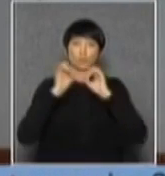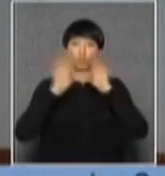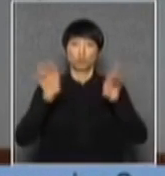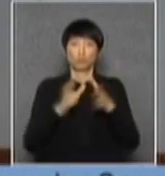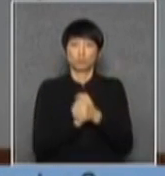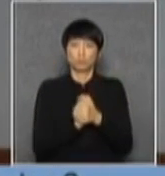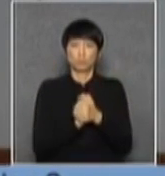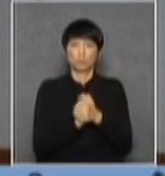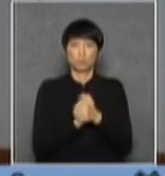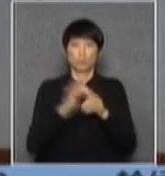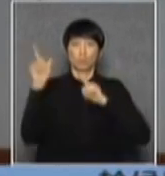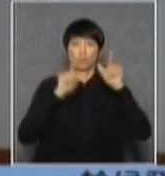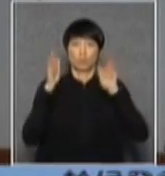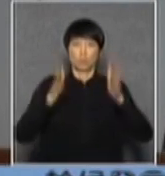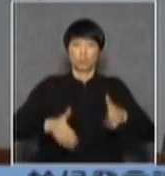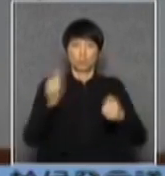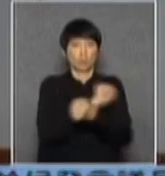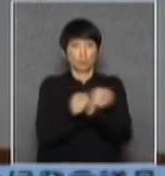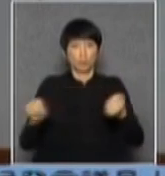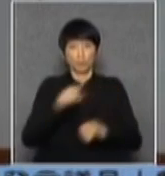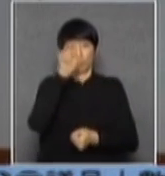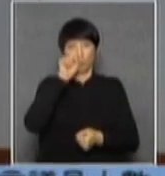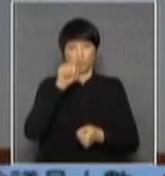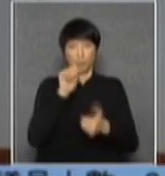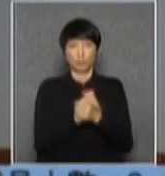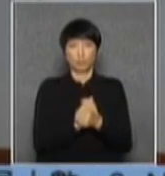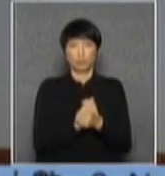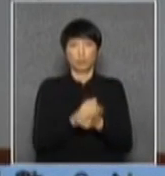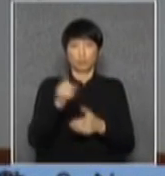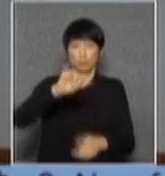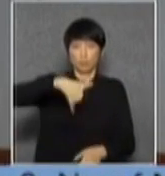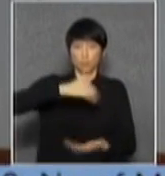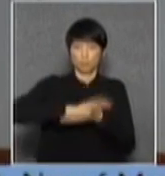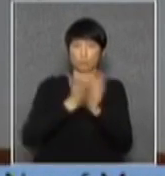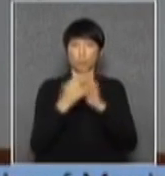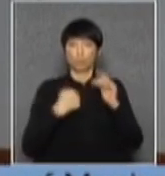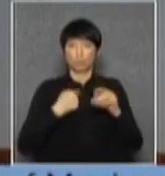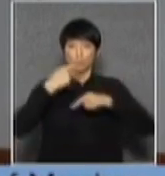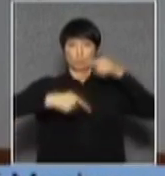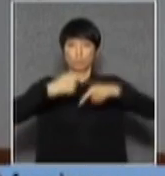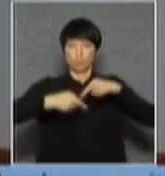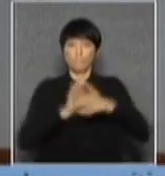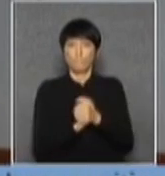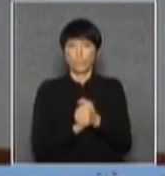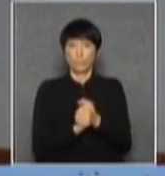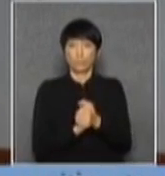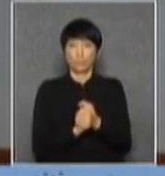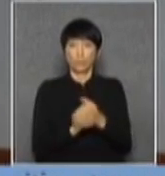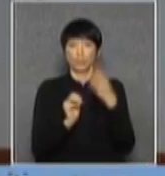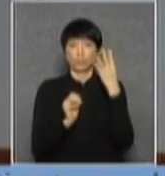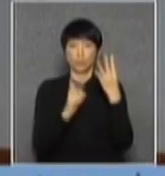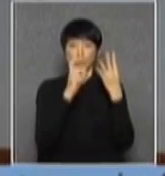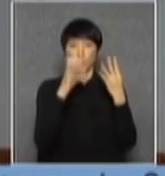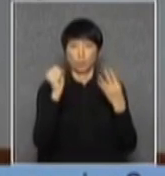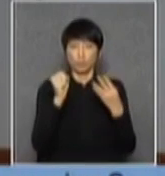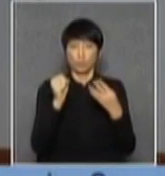端正态度，解铃还需系铃人，指窝为母，你揾我倾， 係咪可能有得傾？你話490億做